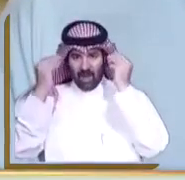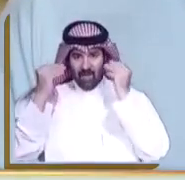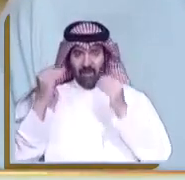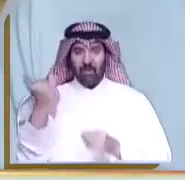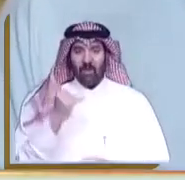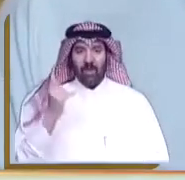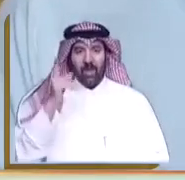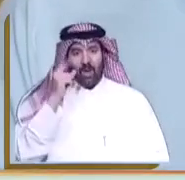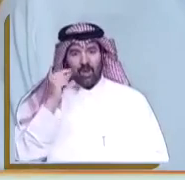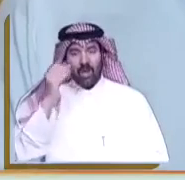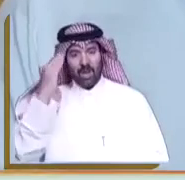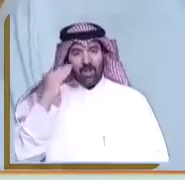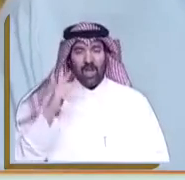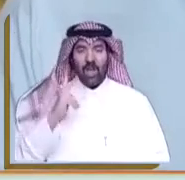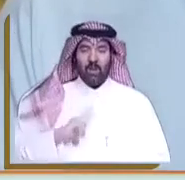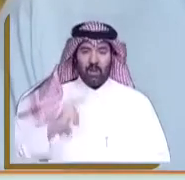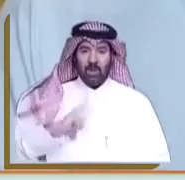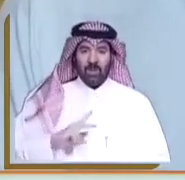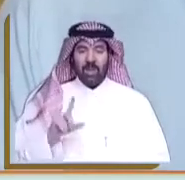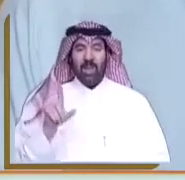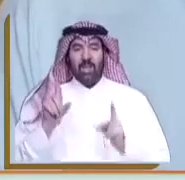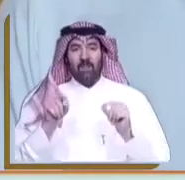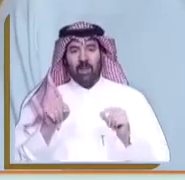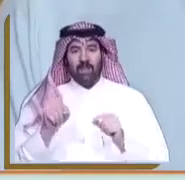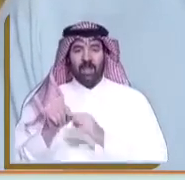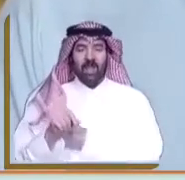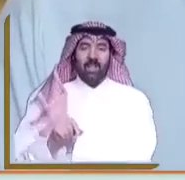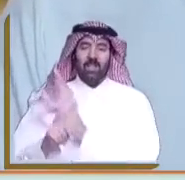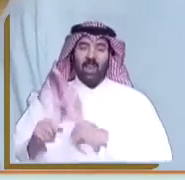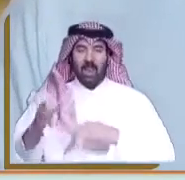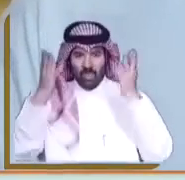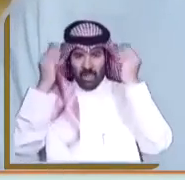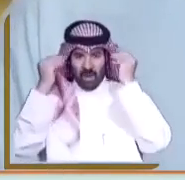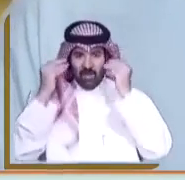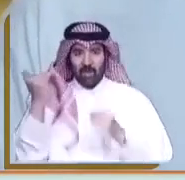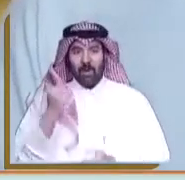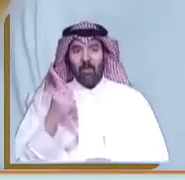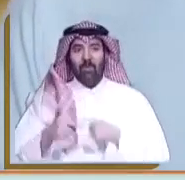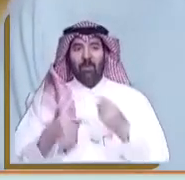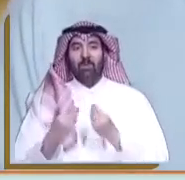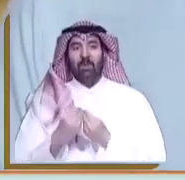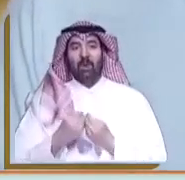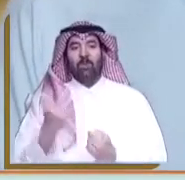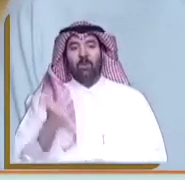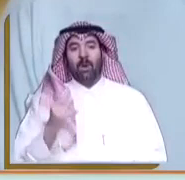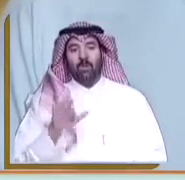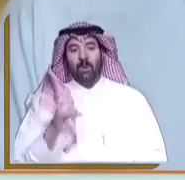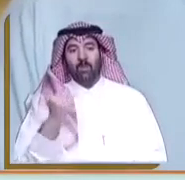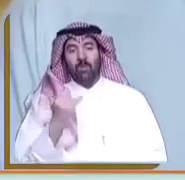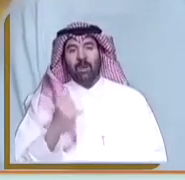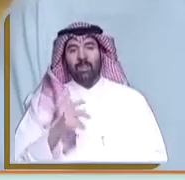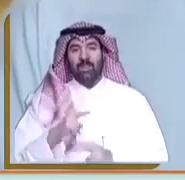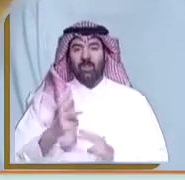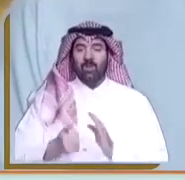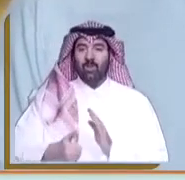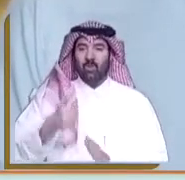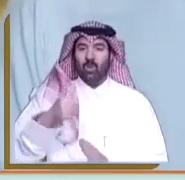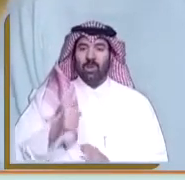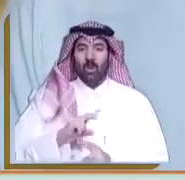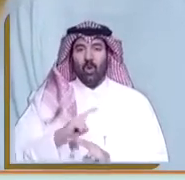لسيدات ورجال الأعمال. أيضا جائزة التميز الثقافي الدولي لتنضم أيضا لفئات الجوائز